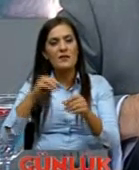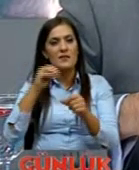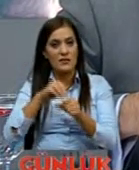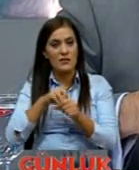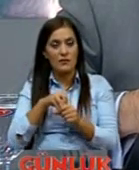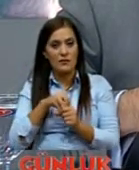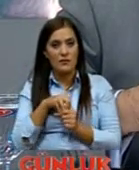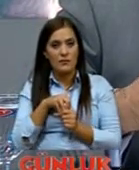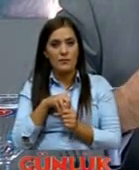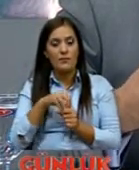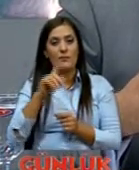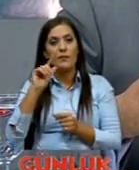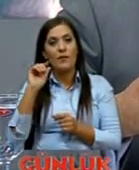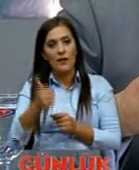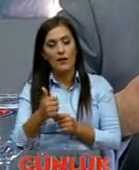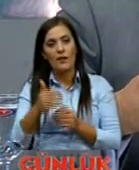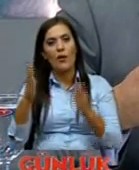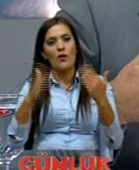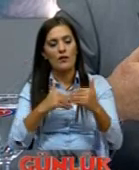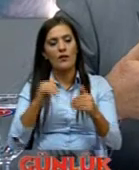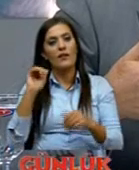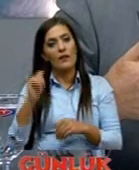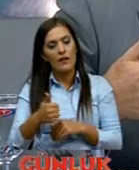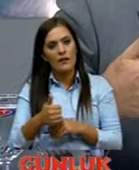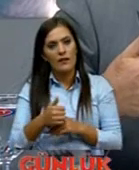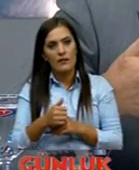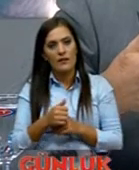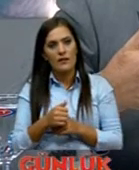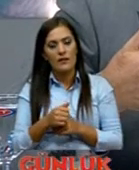da gerek odamız gerekse